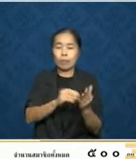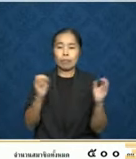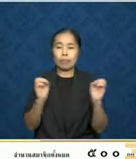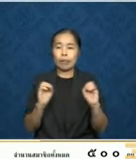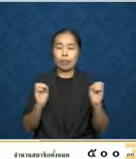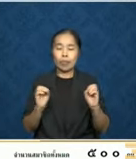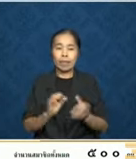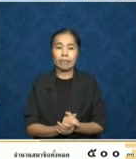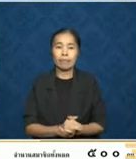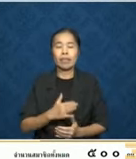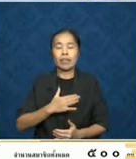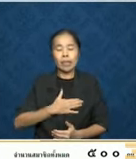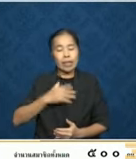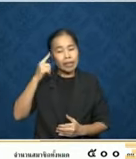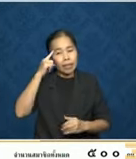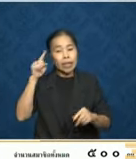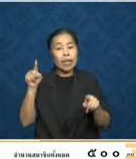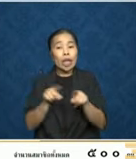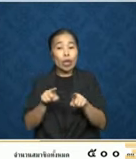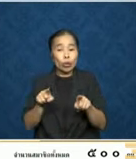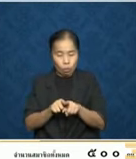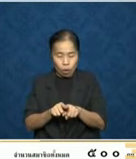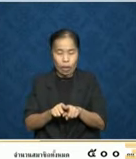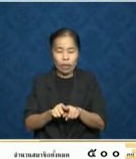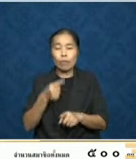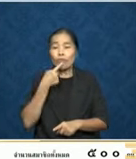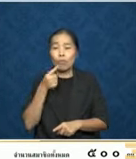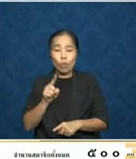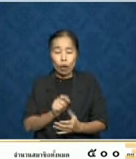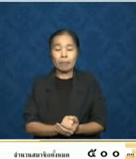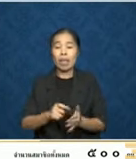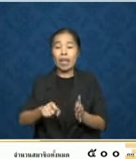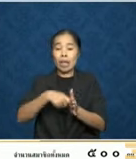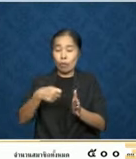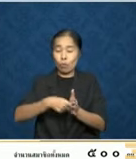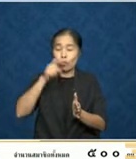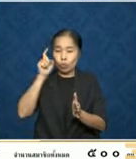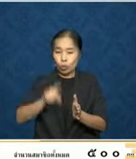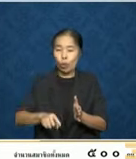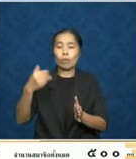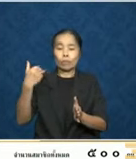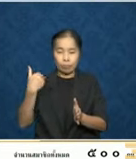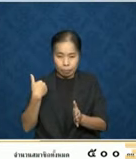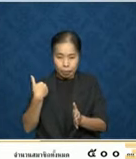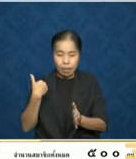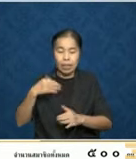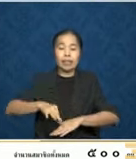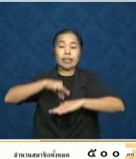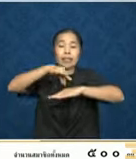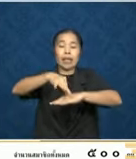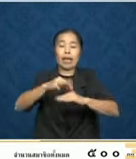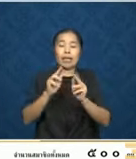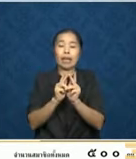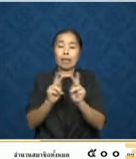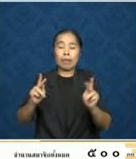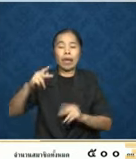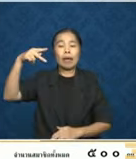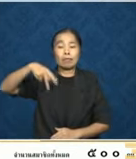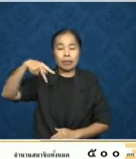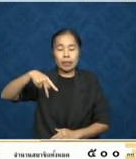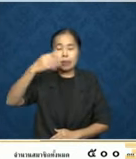เพราะฉะนั้นในชั้นจึงเห็นด้วยนะคะกับเพื่อนสมาชิกที่บอกว่าเหตุผลที่จำเป็นจะต้องมีการตั้งคณะกรรมการวิสามัญเพราะว่า